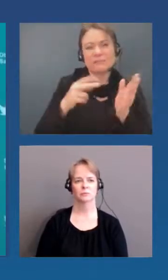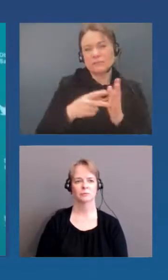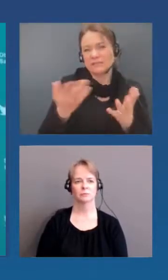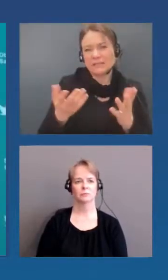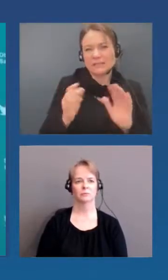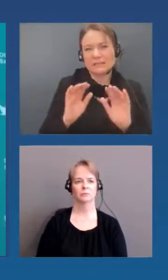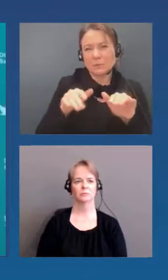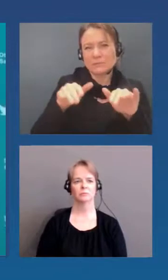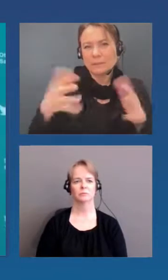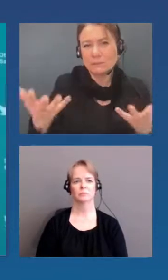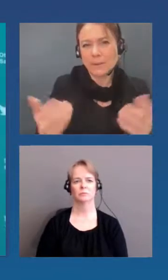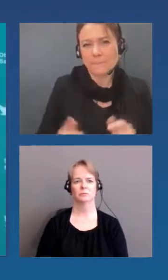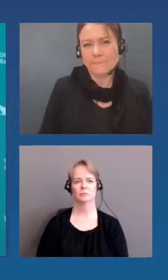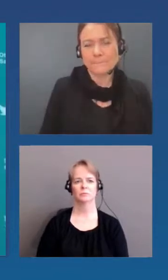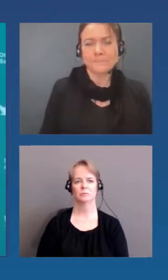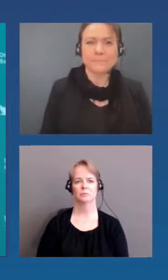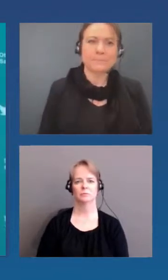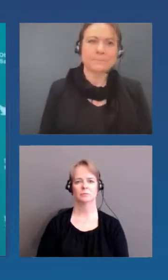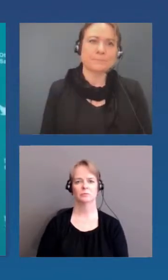représente, une 3e vague?